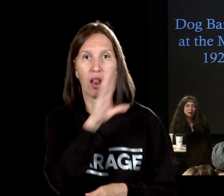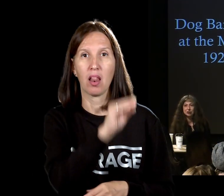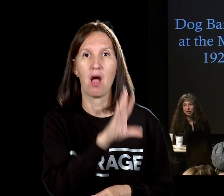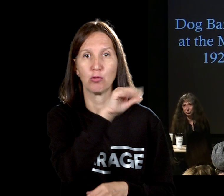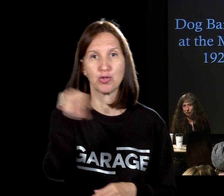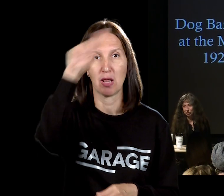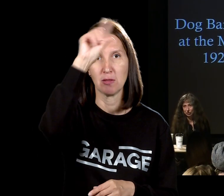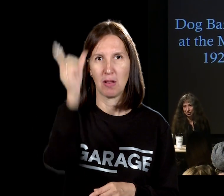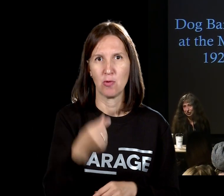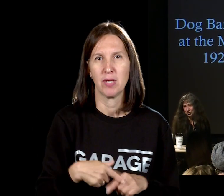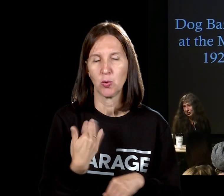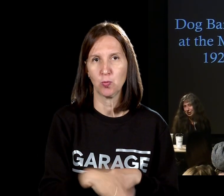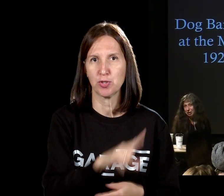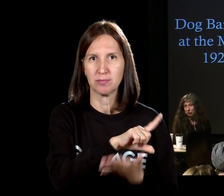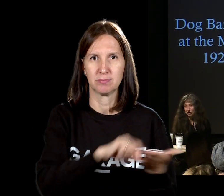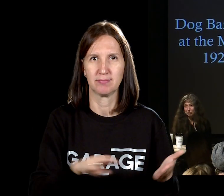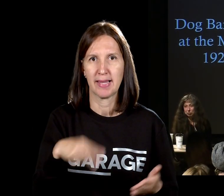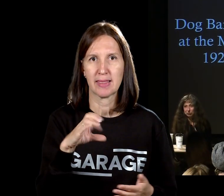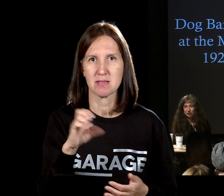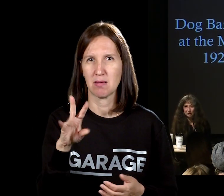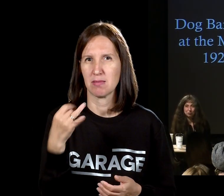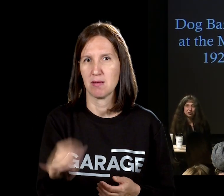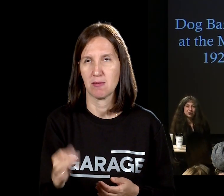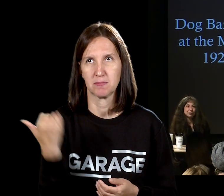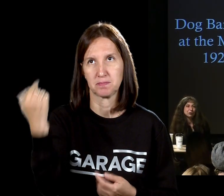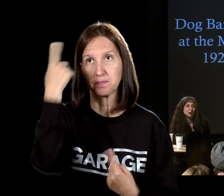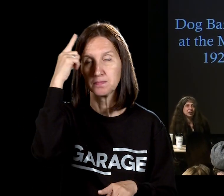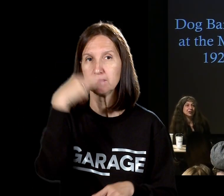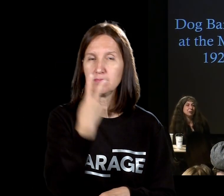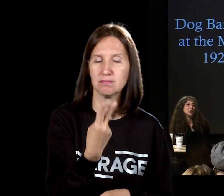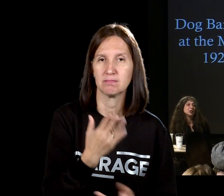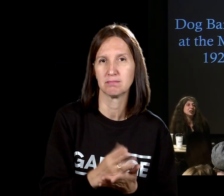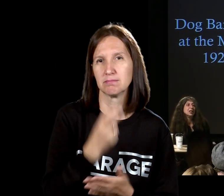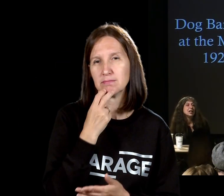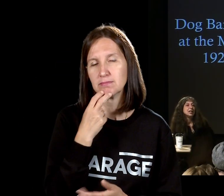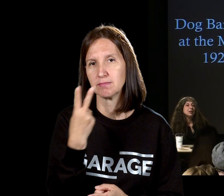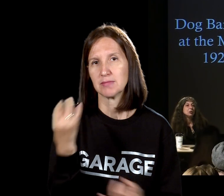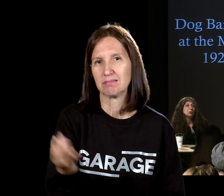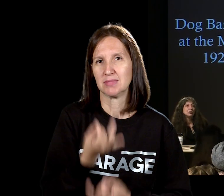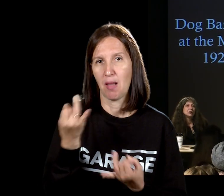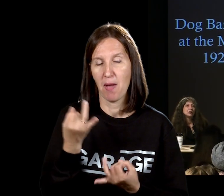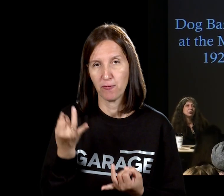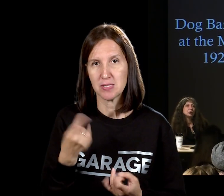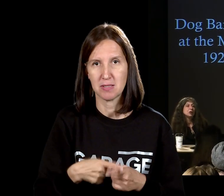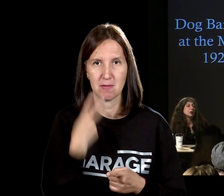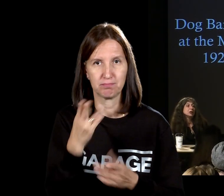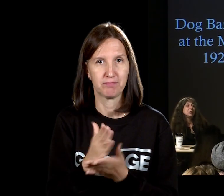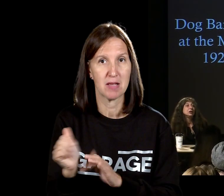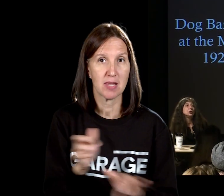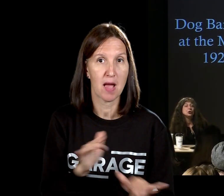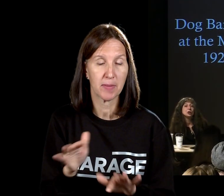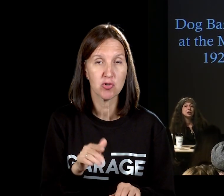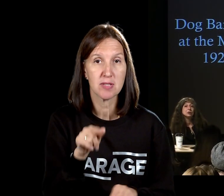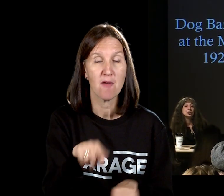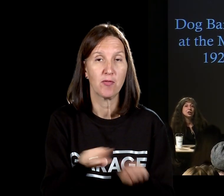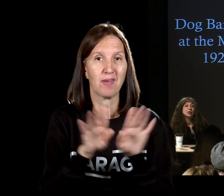какой-то почти диснеевский персонаж, да, по своей забавности, по своей динамичности. И, может быть, в этих работах как раз